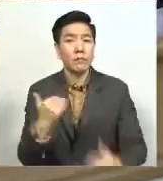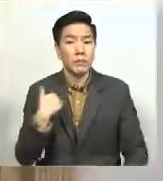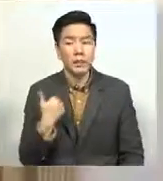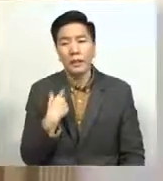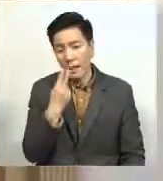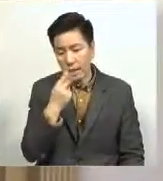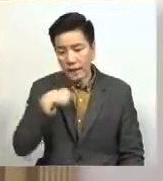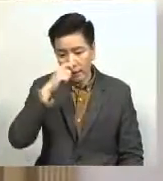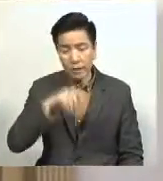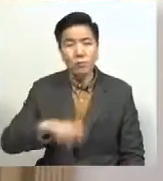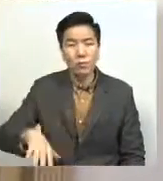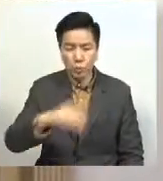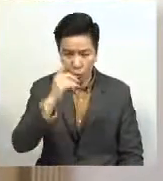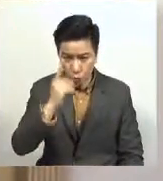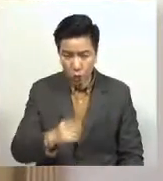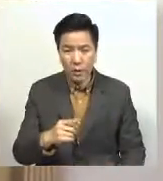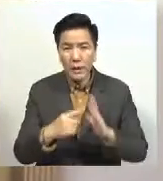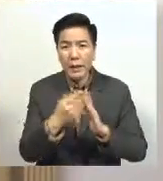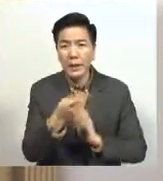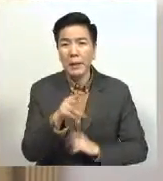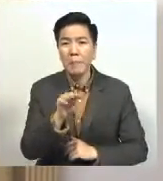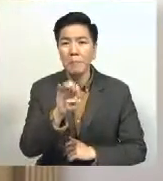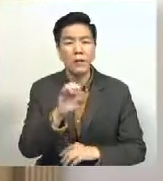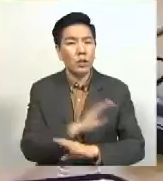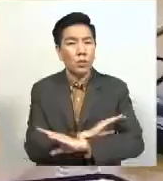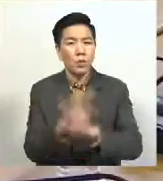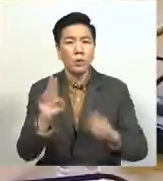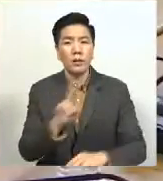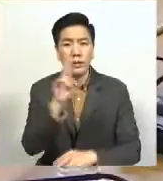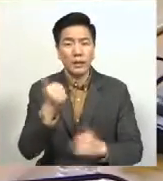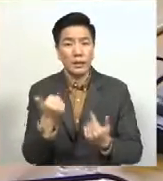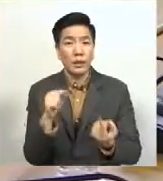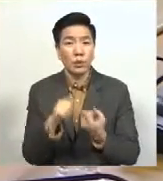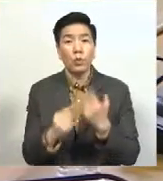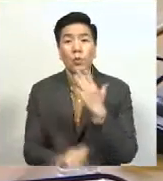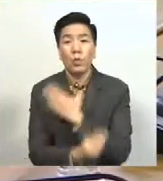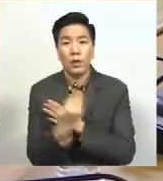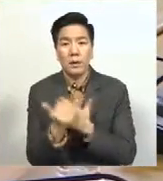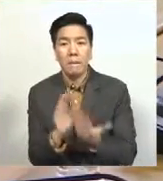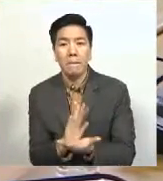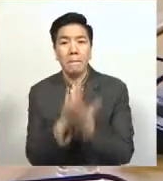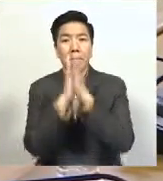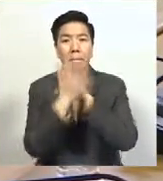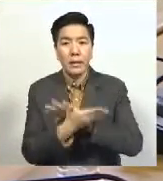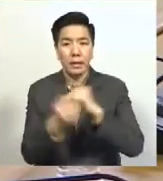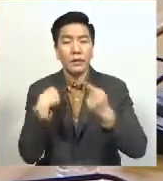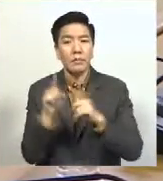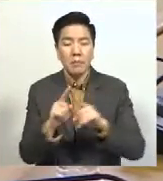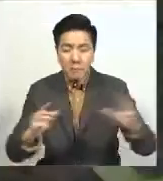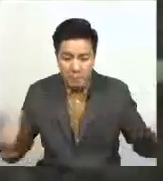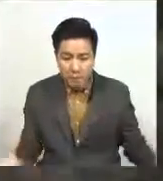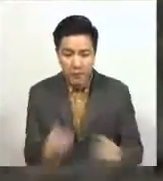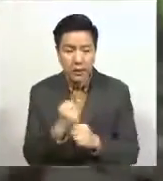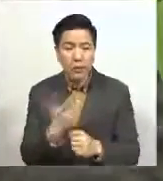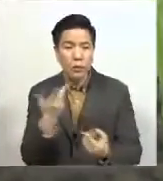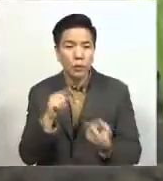นั้นก็เห็นว่าประเทศไทยต้องยุติการใช้สารเคมีดังกล่าวแล้วก็ใช้โอกาสนี้ล่ะค่ะปรับเปลี่ยนประเทศผลักดันให้เกิดการเปลี่ยนแปลง